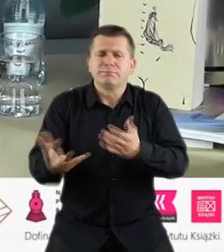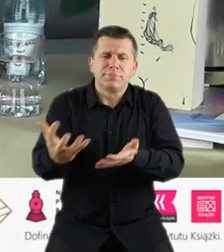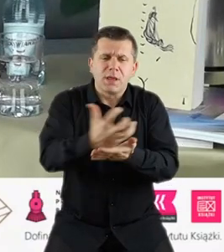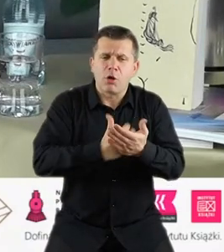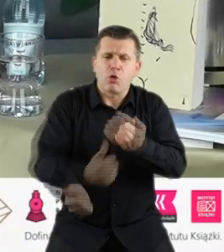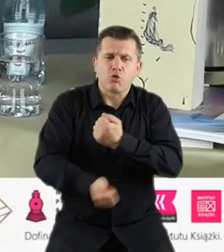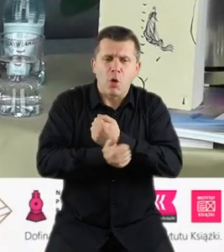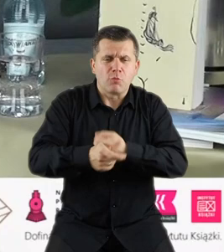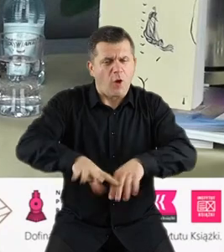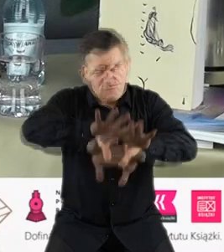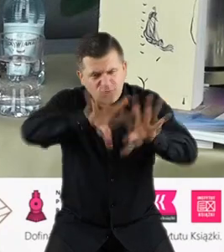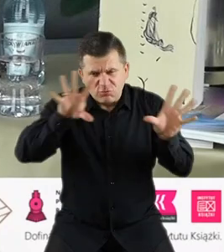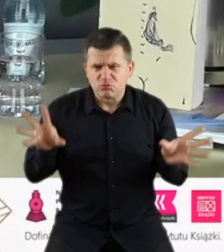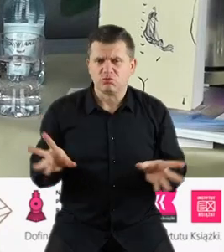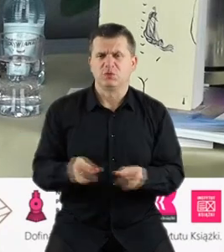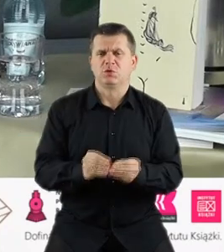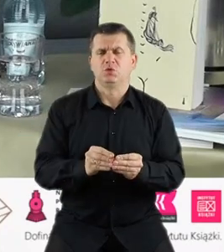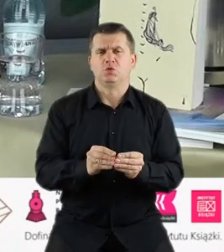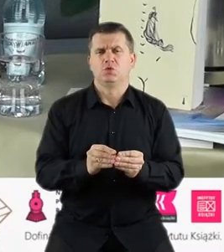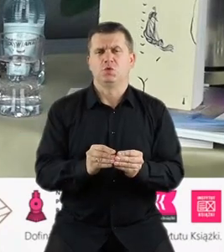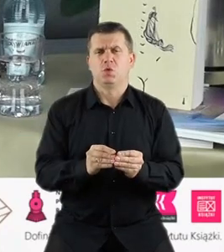wszystko robi